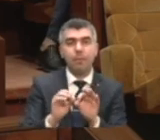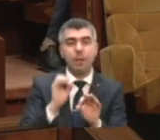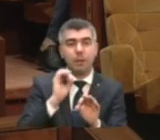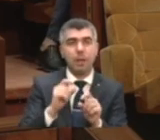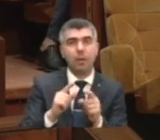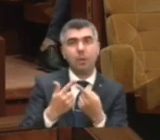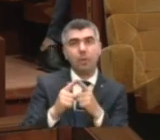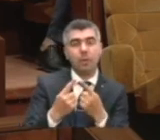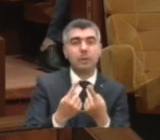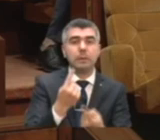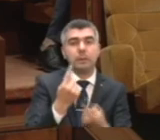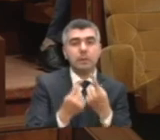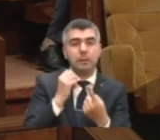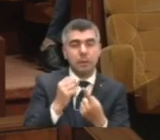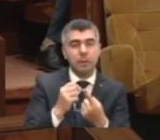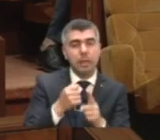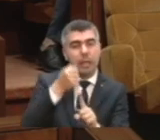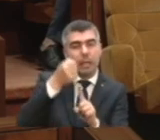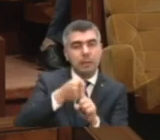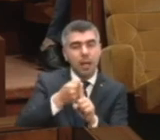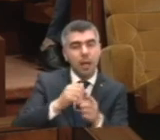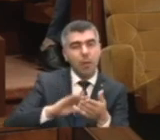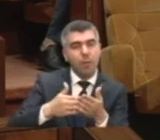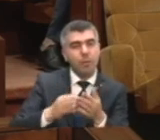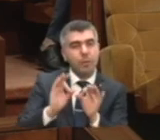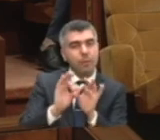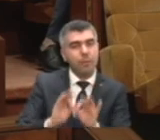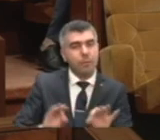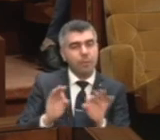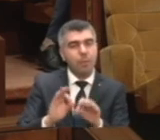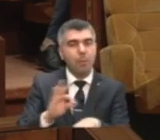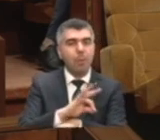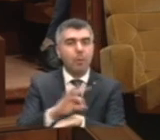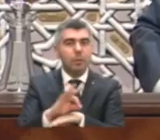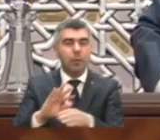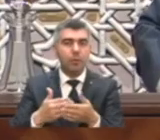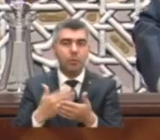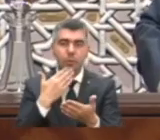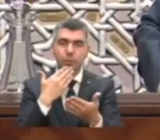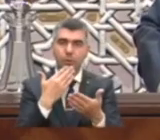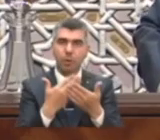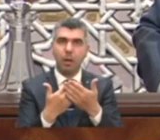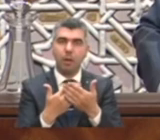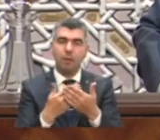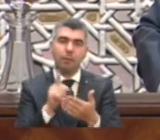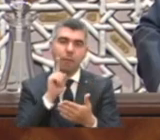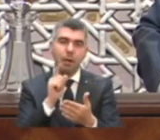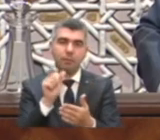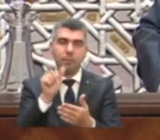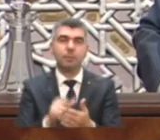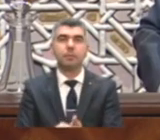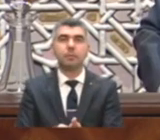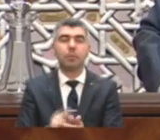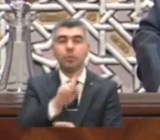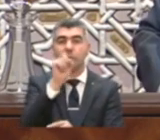مانتونونس من بعد الاصلاحات ديال داخل المراكز او ثاني الاطر. ونتمنى وتعود زياره السيد الوزير. شكرا. هل من